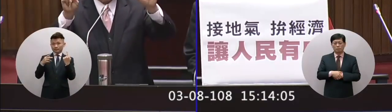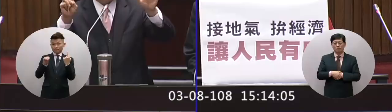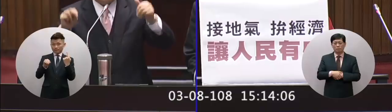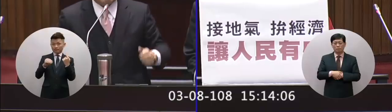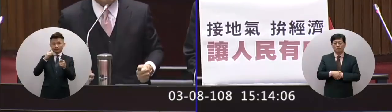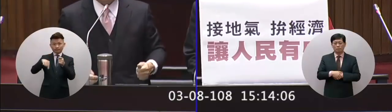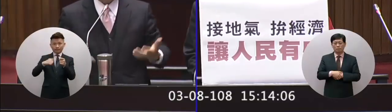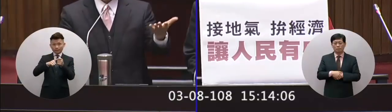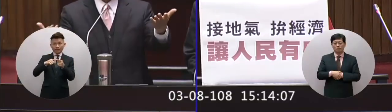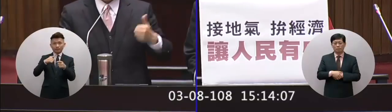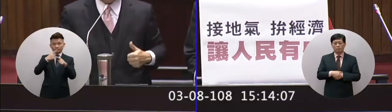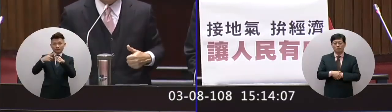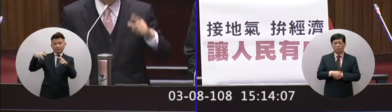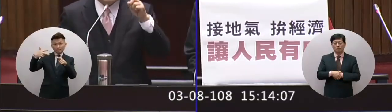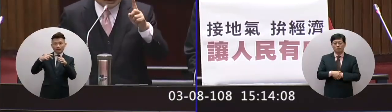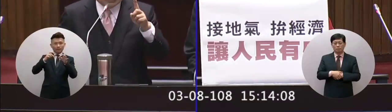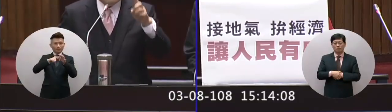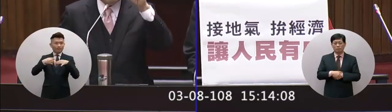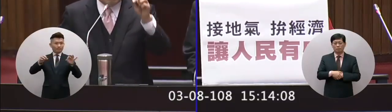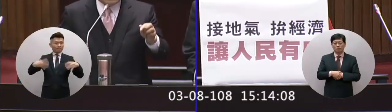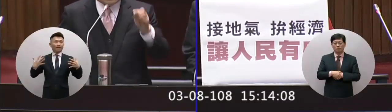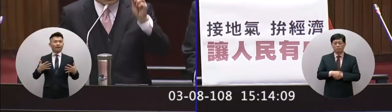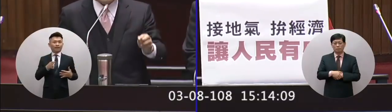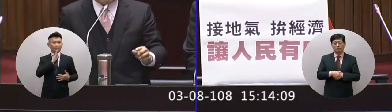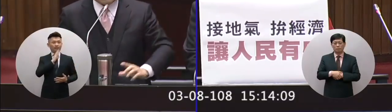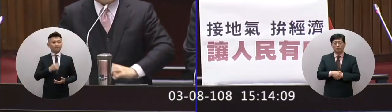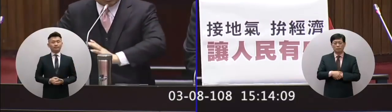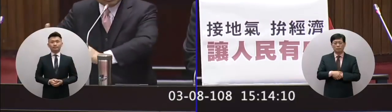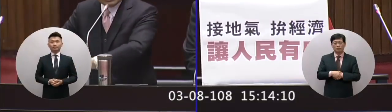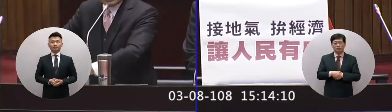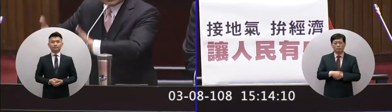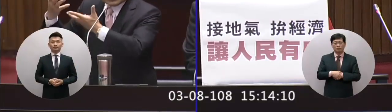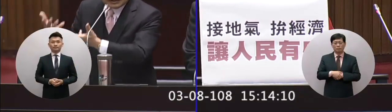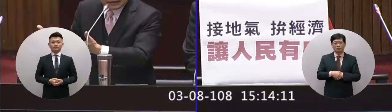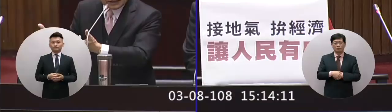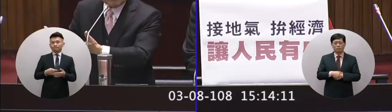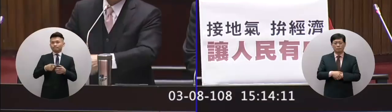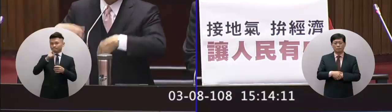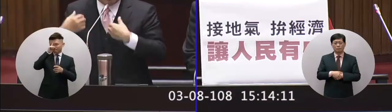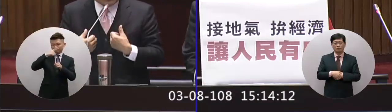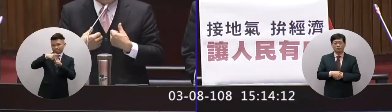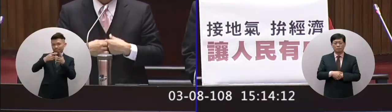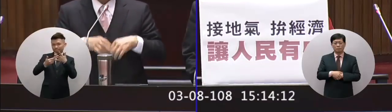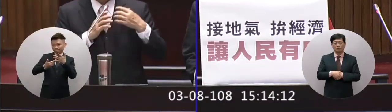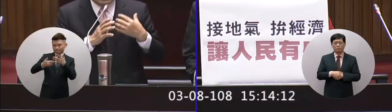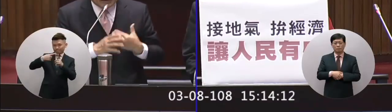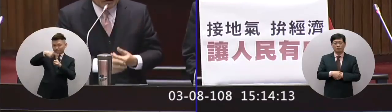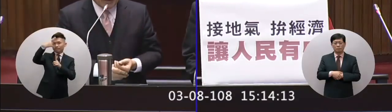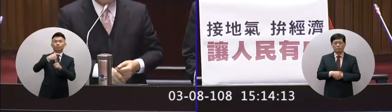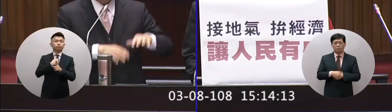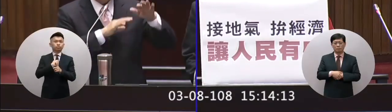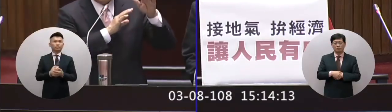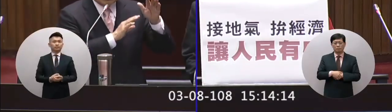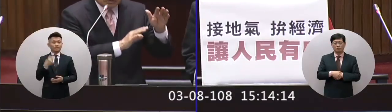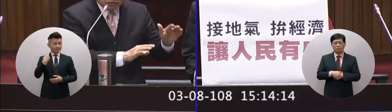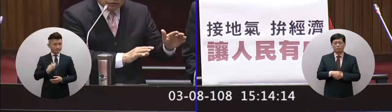年700部大赚钱，所以我们就是要让这种一直提升，同时也因